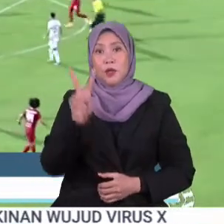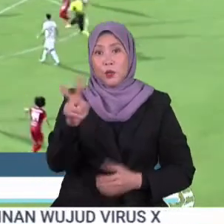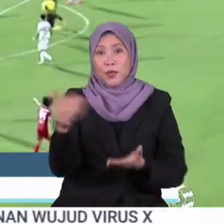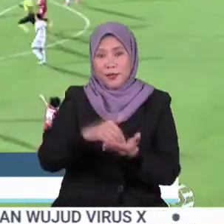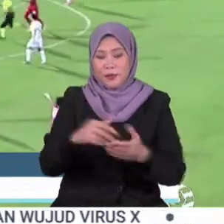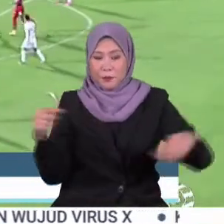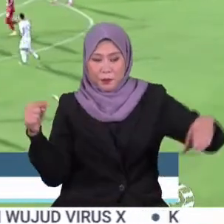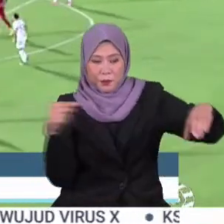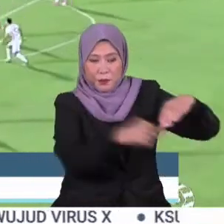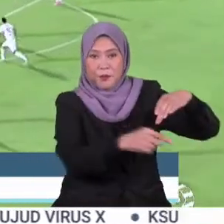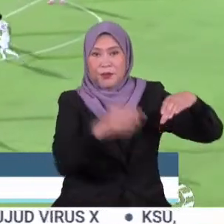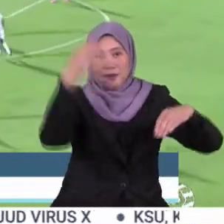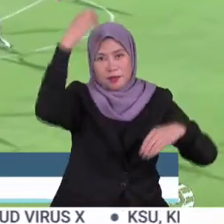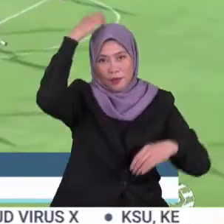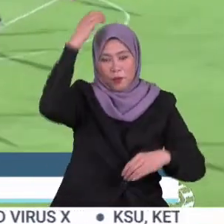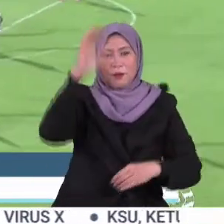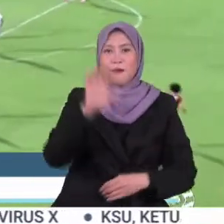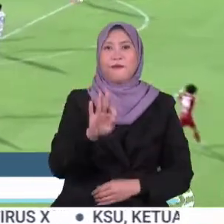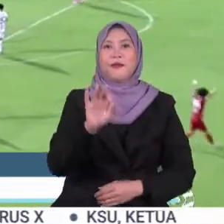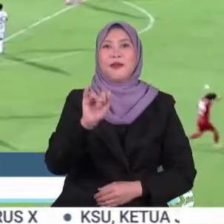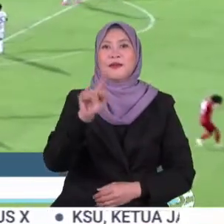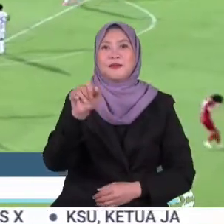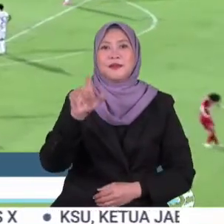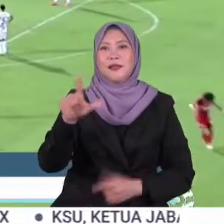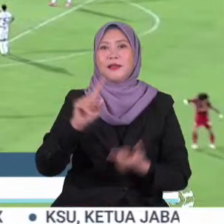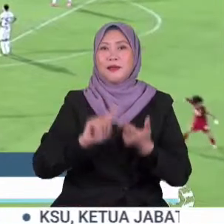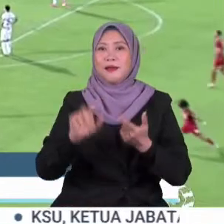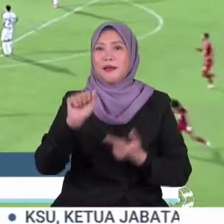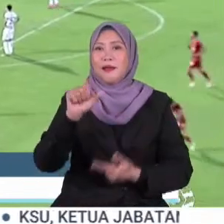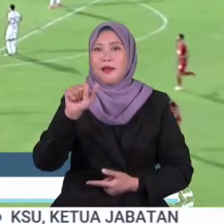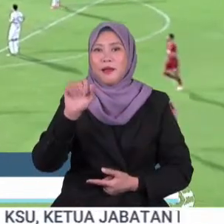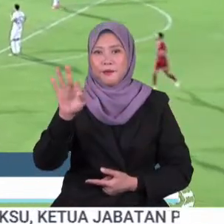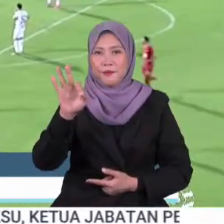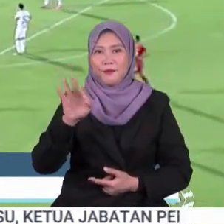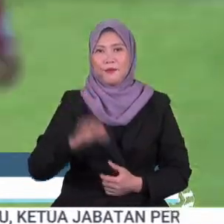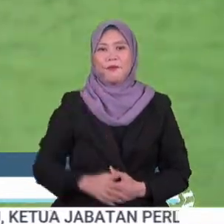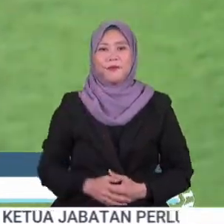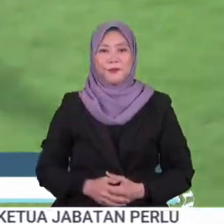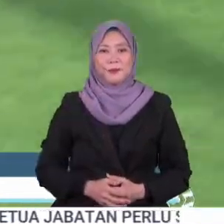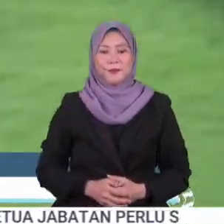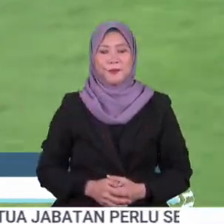2 lagi gol Selangor FC dijaringkan oleh Faisal Halim dan Alif Izwan.